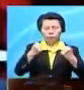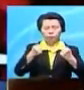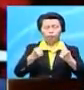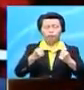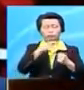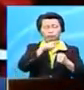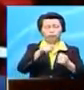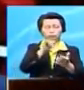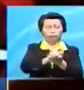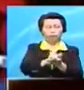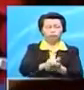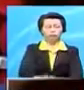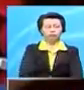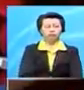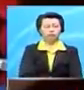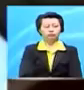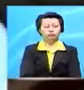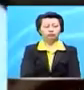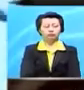inisiatif tersebut.